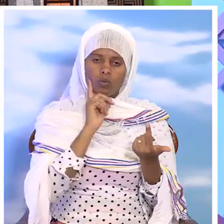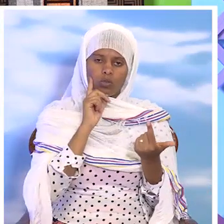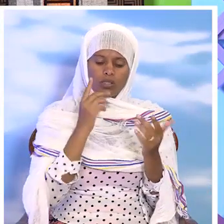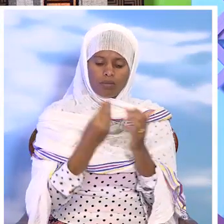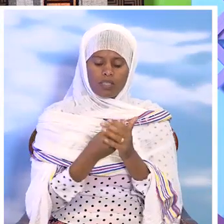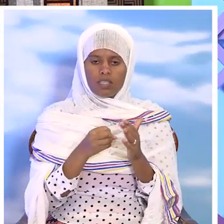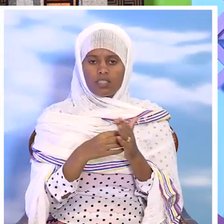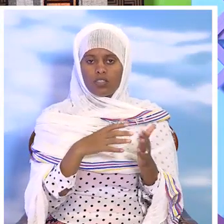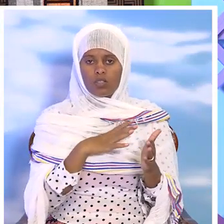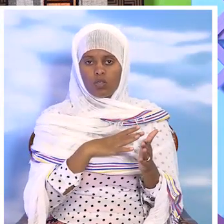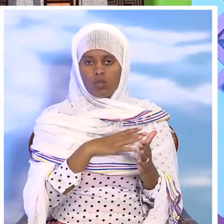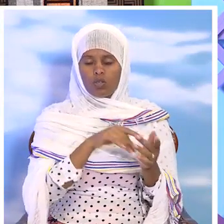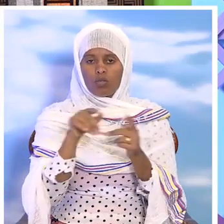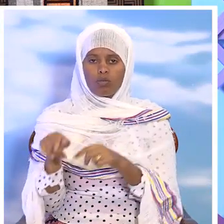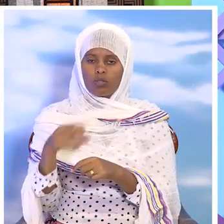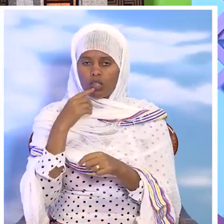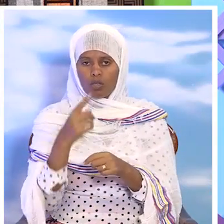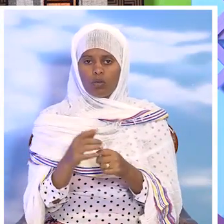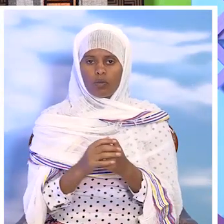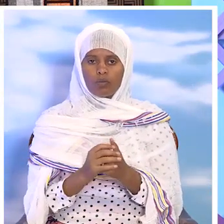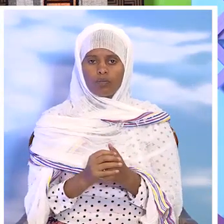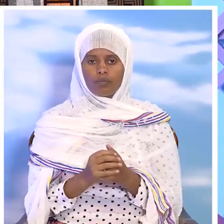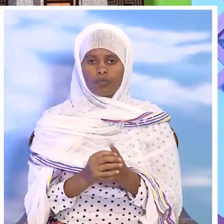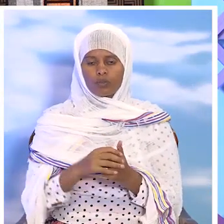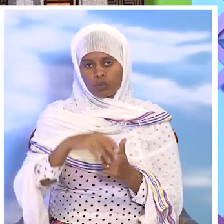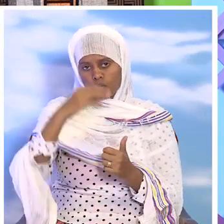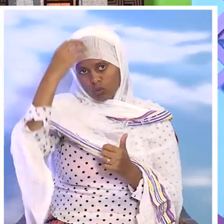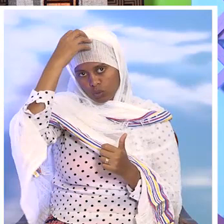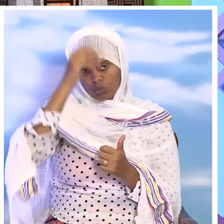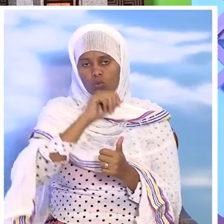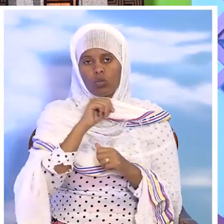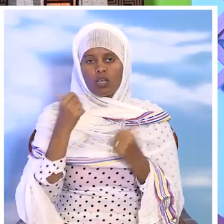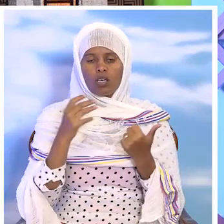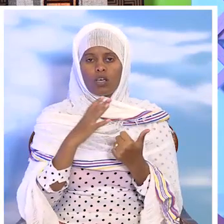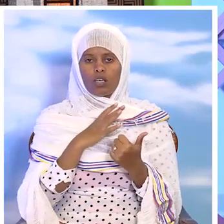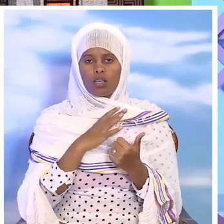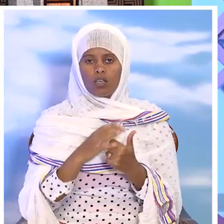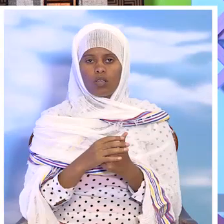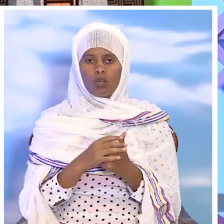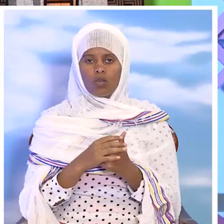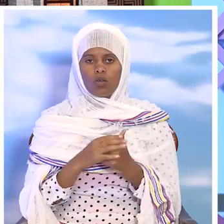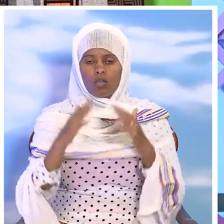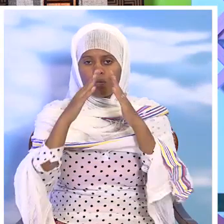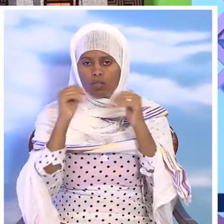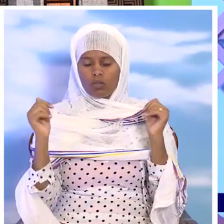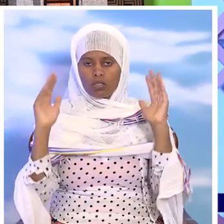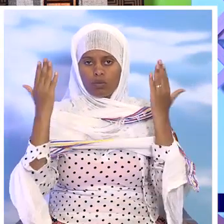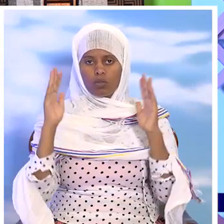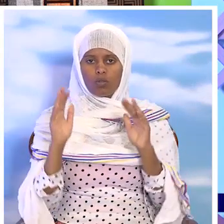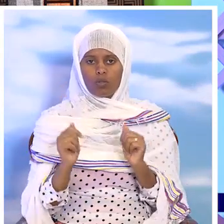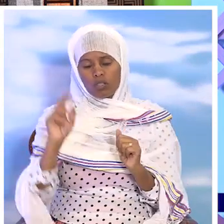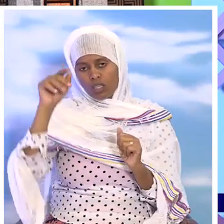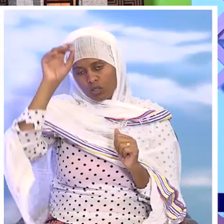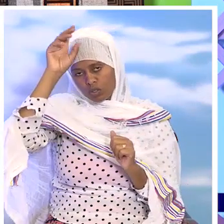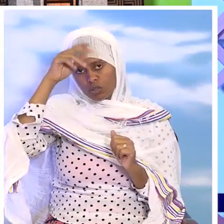ዘሎ መፂ እንታይ ኢልዎ ነቲ ባሕታዊ እንሆ ንጉስ ፅዋዓካ ኣሎ ኢልዎ ኣብ በዓቱ እናነበረ ከሎ እቲ ባሕታዊ እንሆ ንጉስ ፅዋዓካ ኣሎ